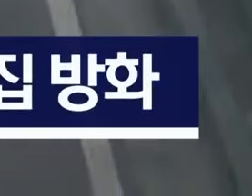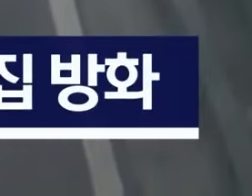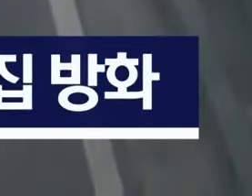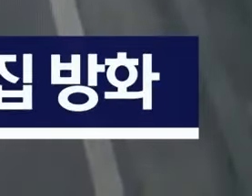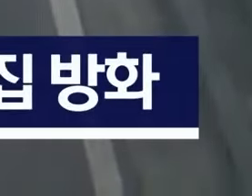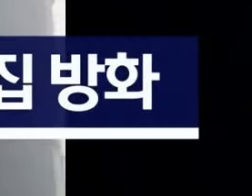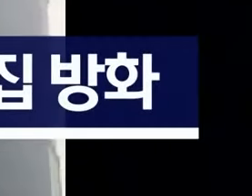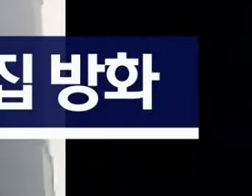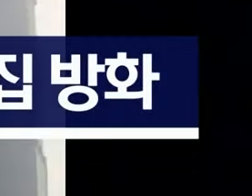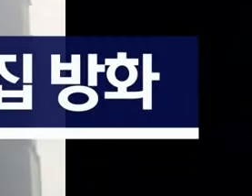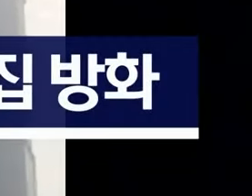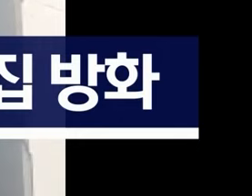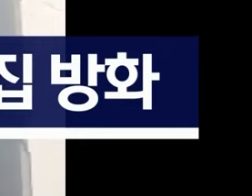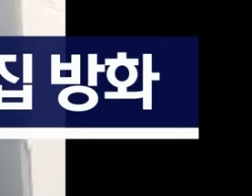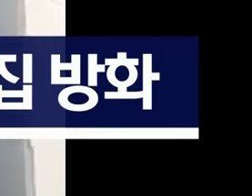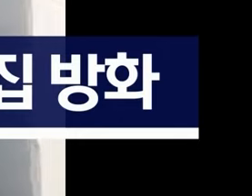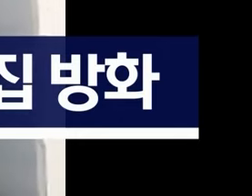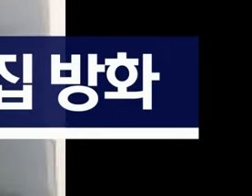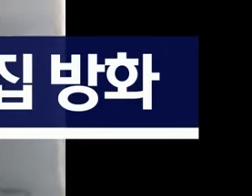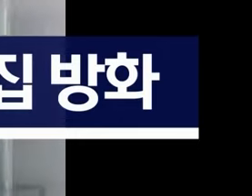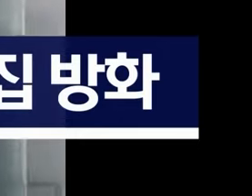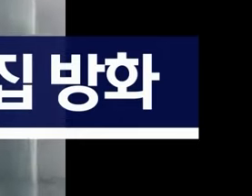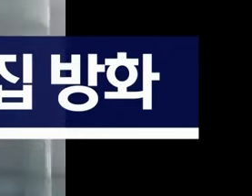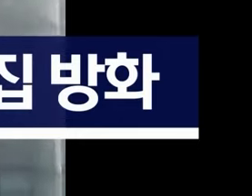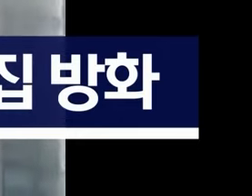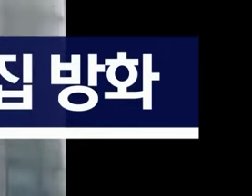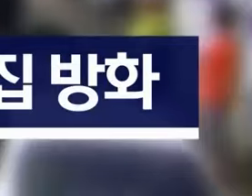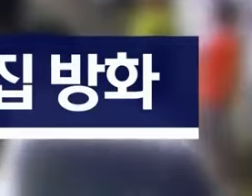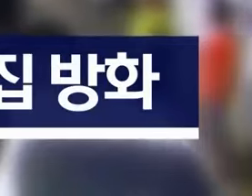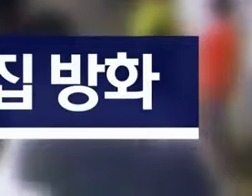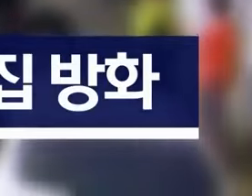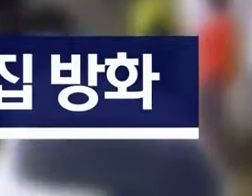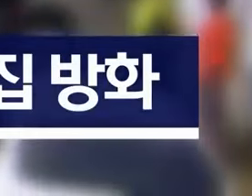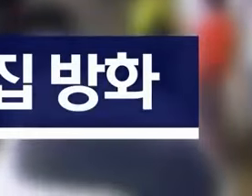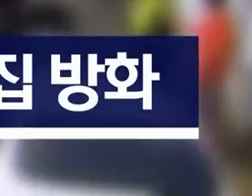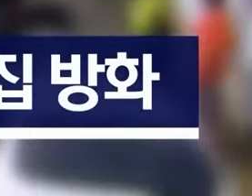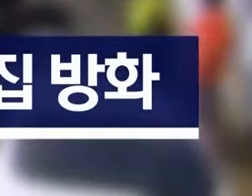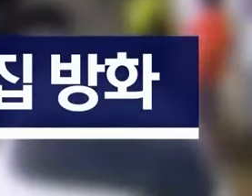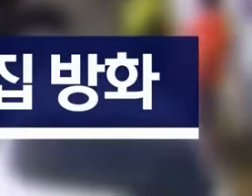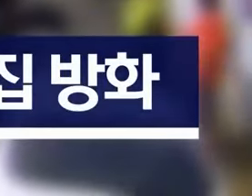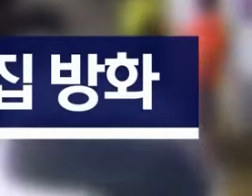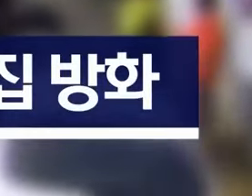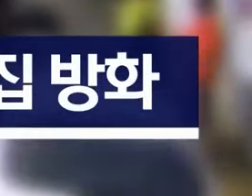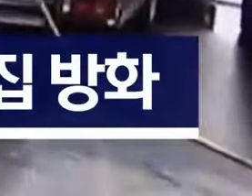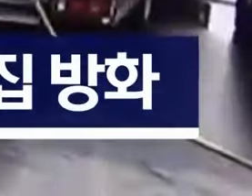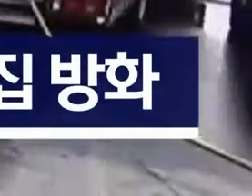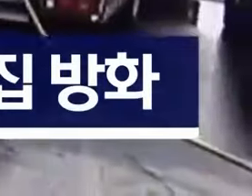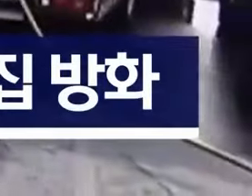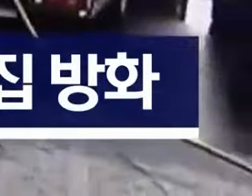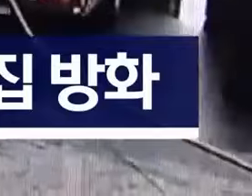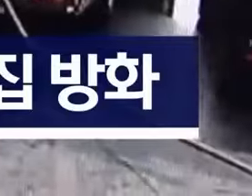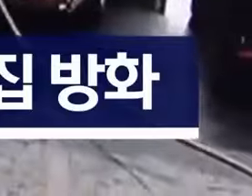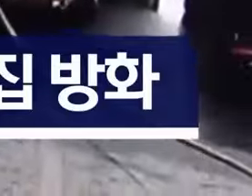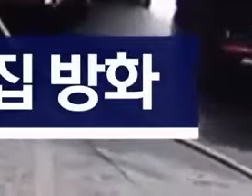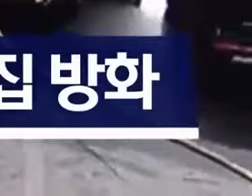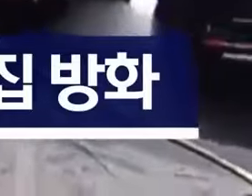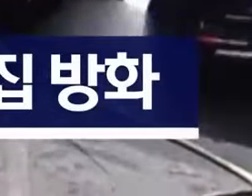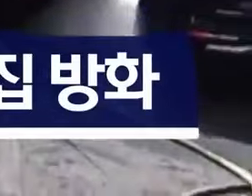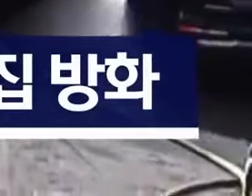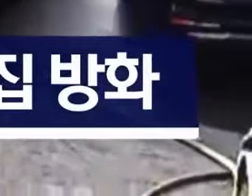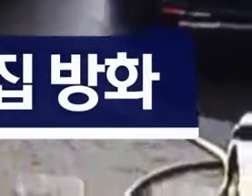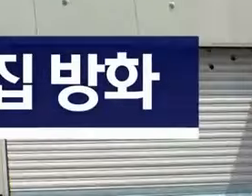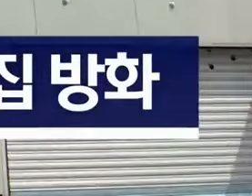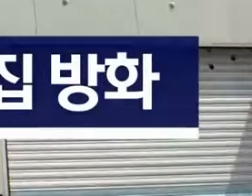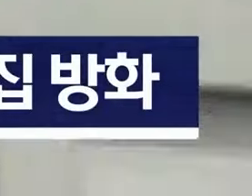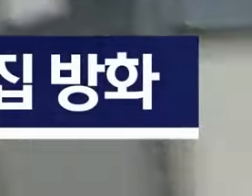60대 남성이 옆 건물에 불을 질러 3명이 심각한 화상을 입었습니다. 가해자는 자신의 건물을 불법 증축하려다 군청의